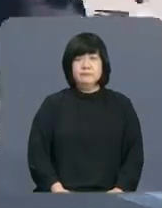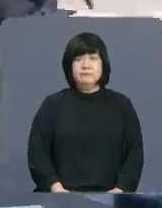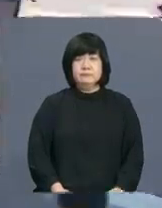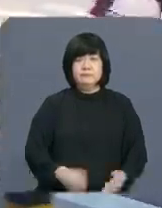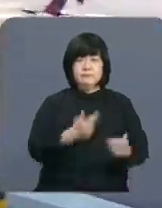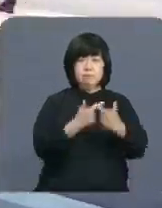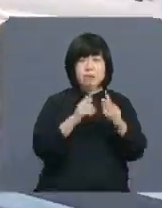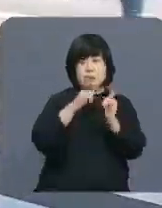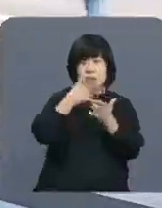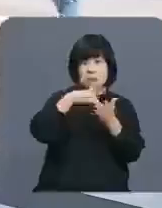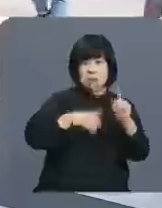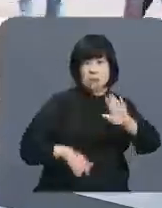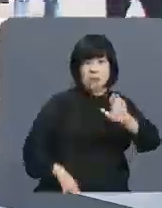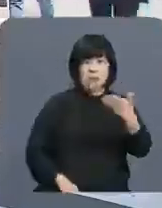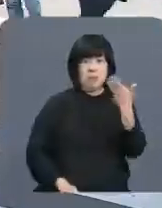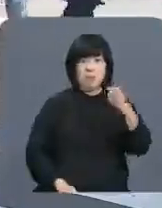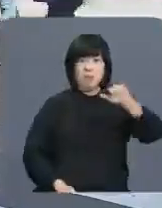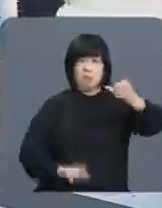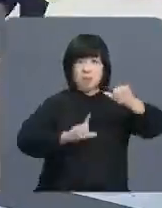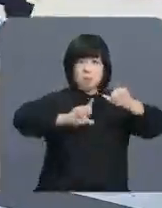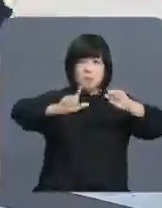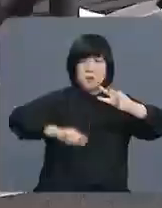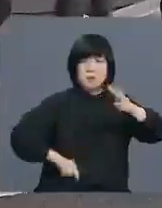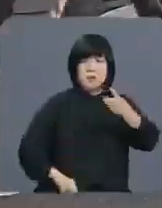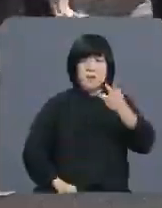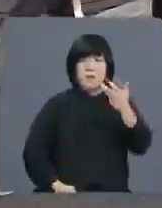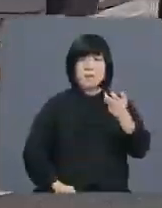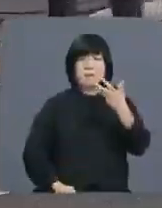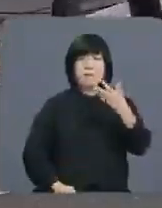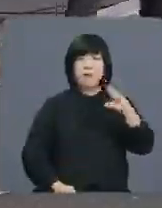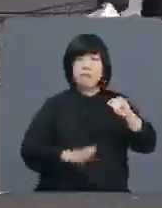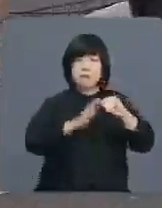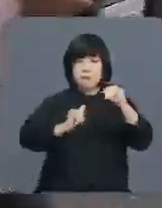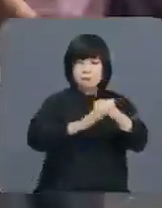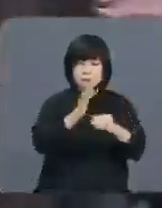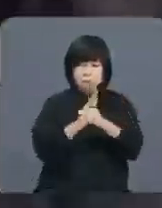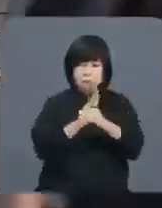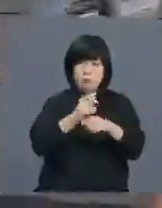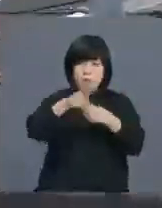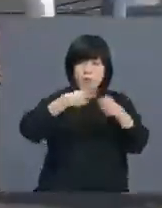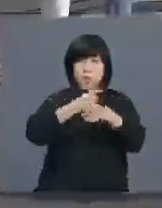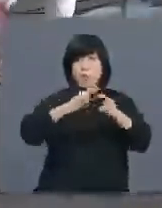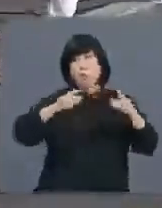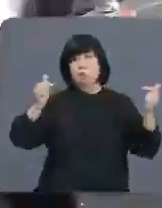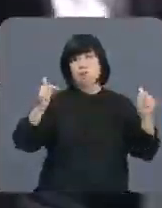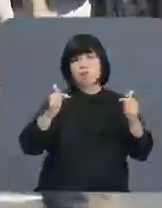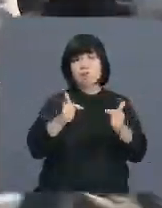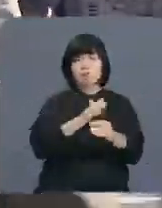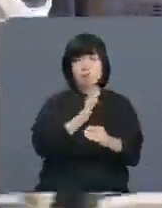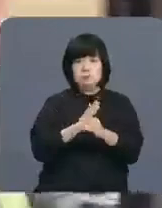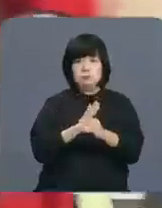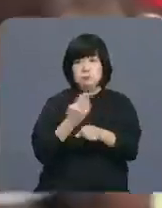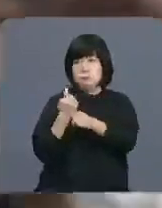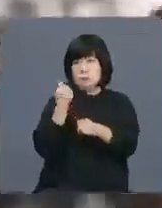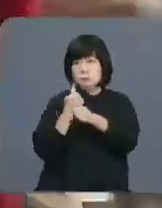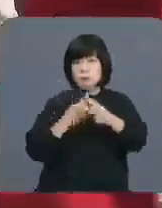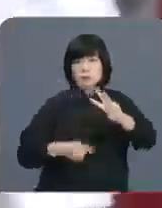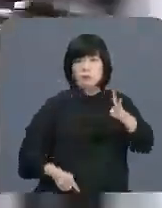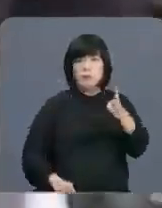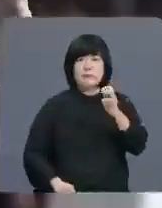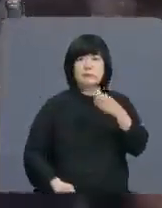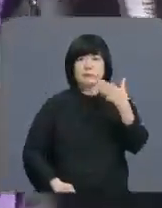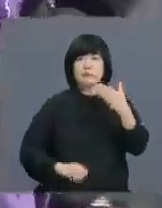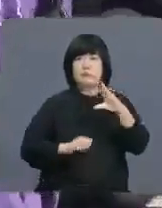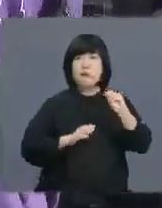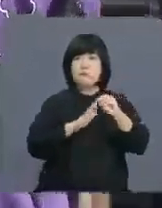부산의 인구는 1995년 388만 명을 정점으로 매년 감소했으며 지난해는 339만